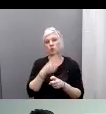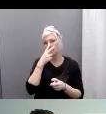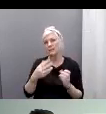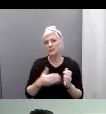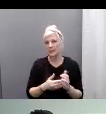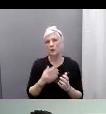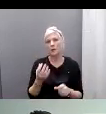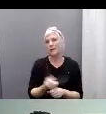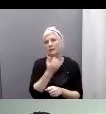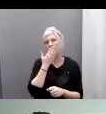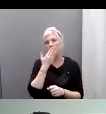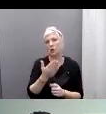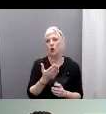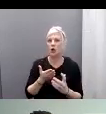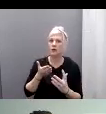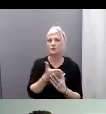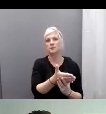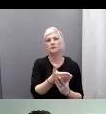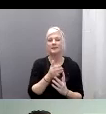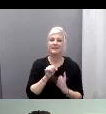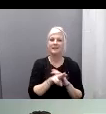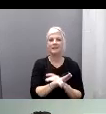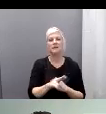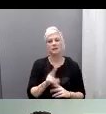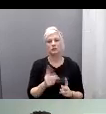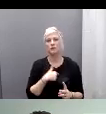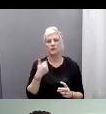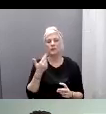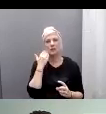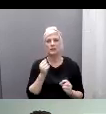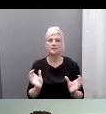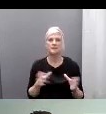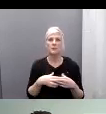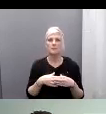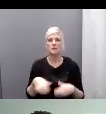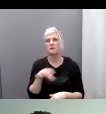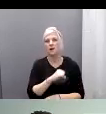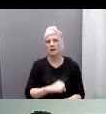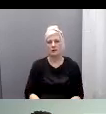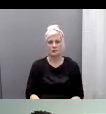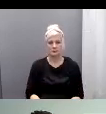hitta någon ingång som vi kan samlas gemensamt kring.